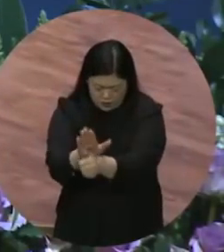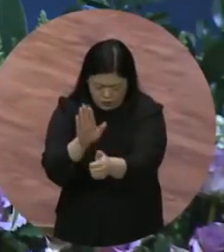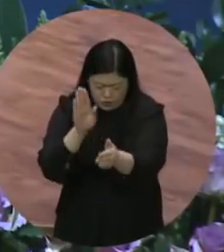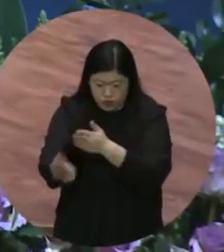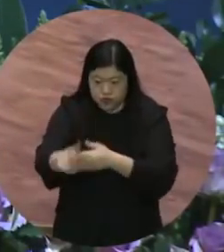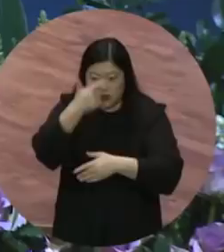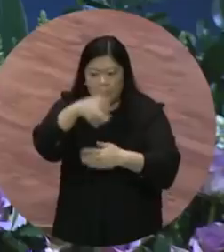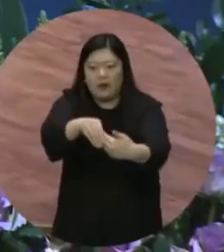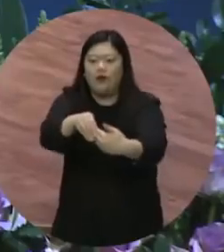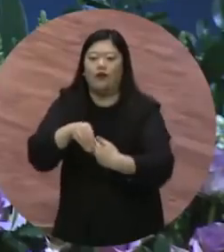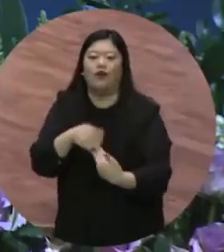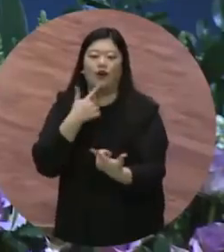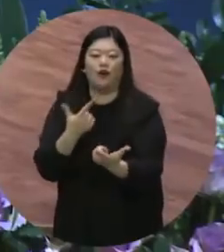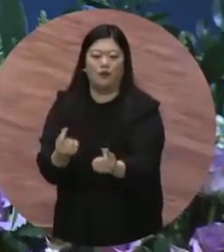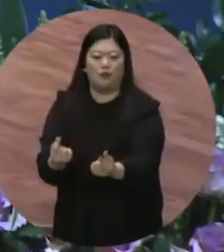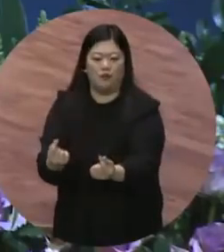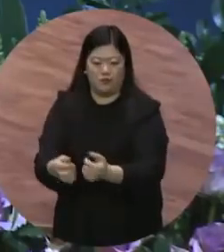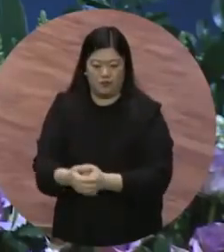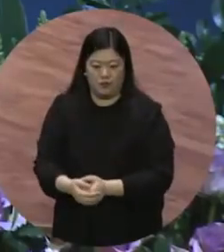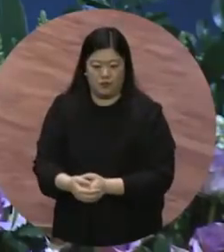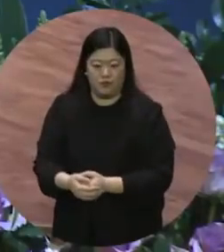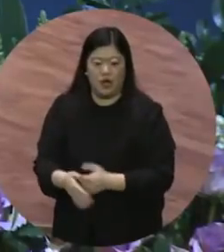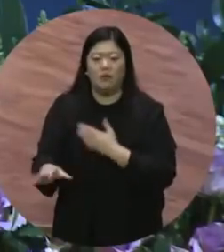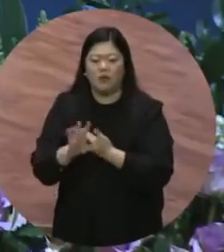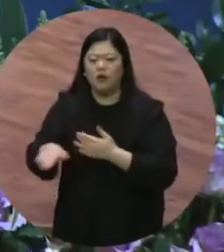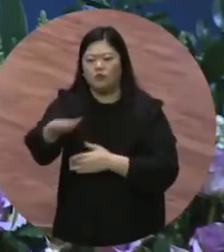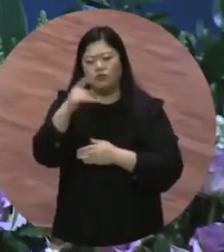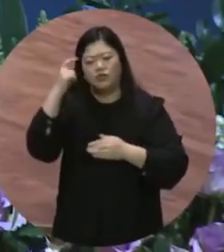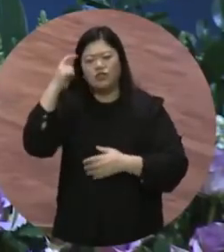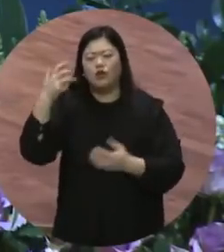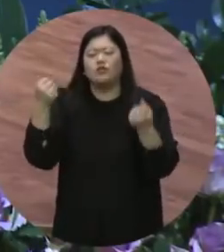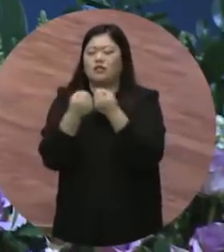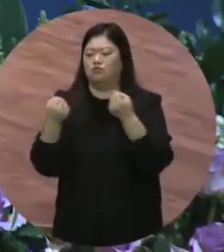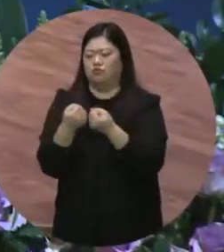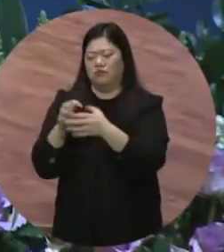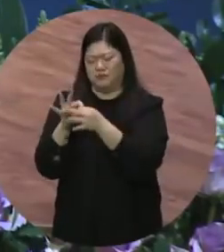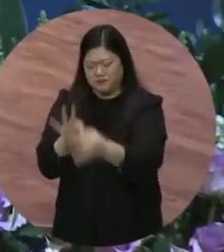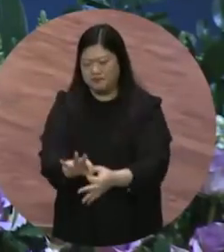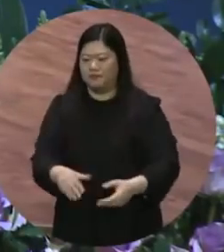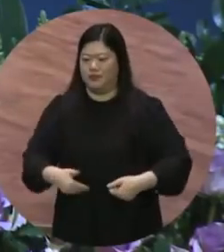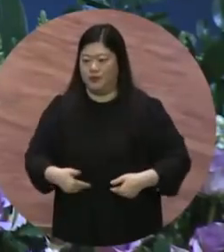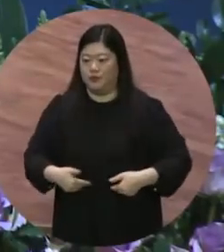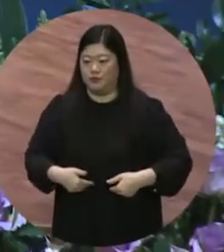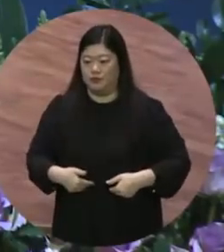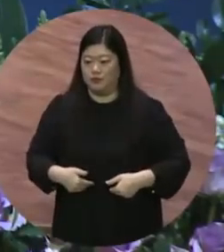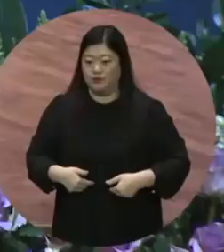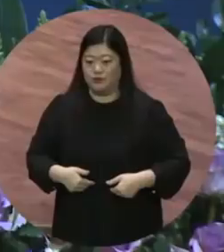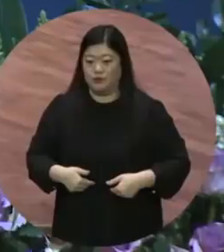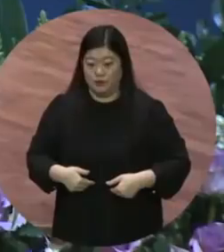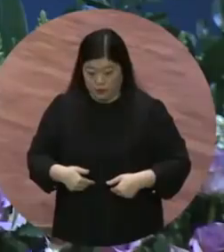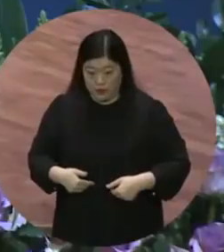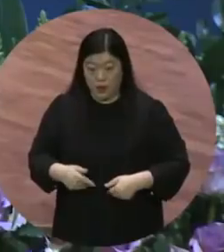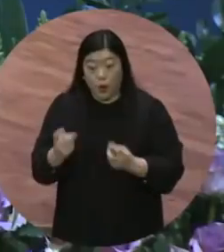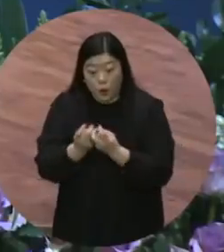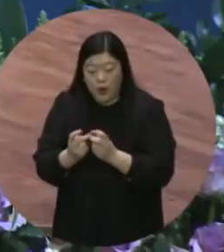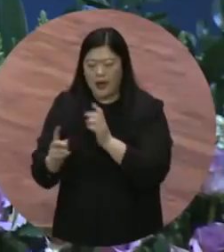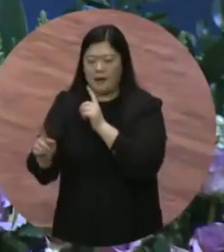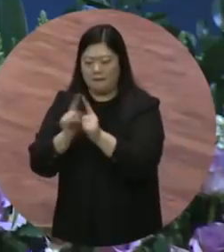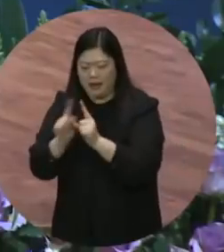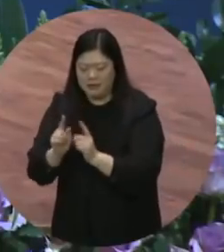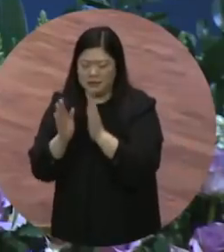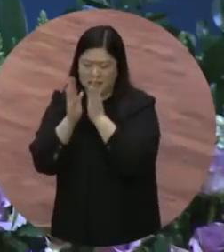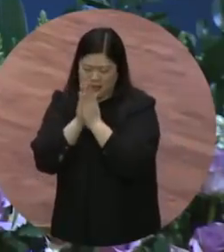앞에 여러분 속에 체질이 있으면 싸우셔야 됩니다. 깨셔야 돼요. 그것이 말씀과 기도입니다. 이름으로